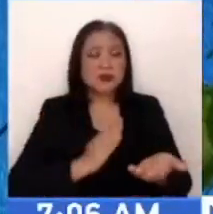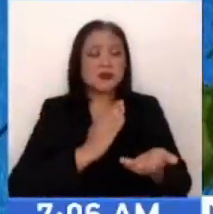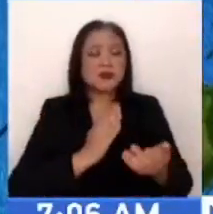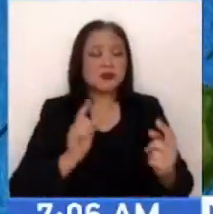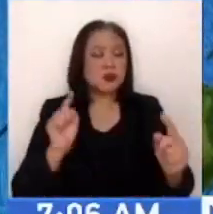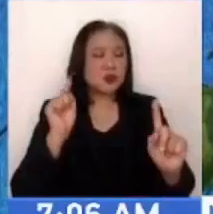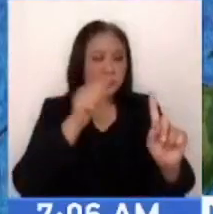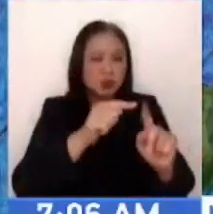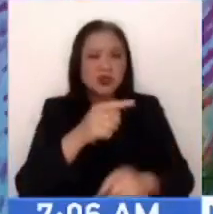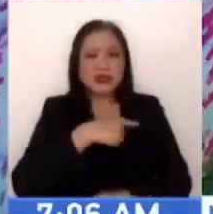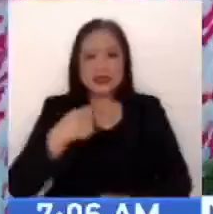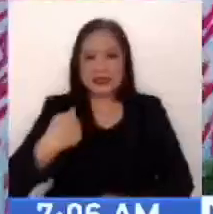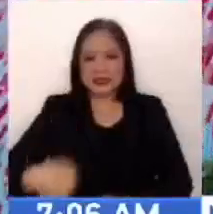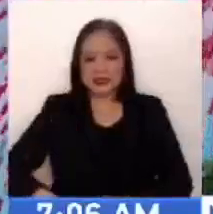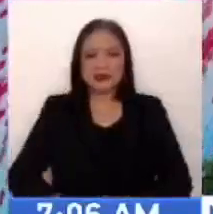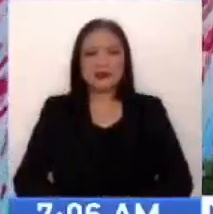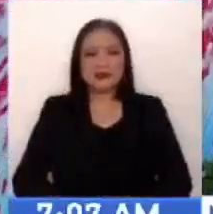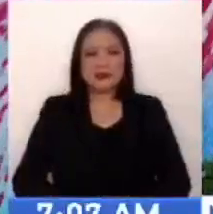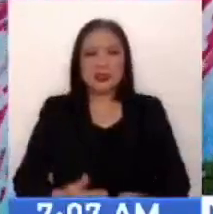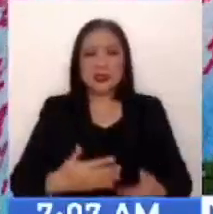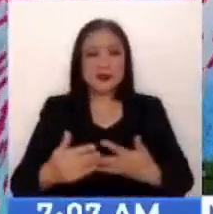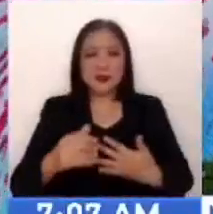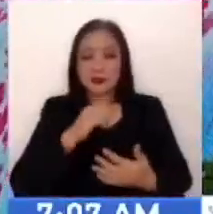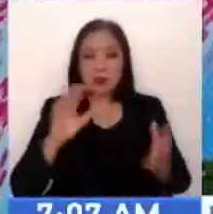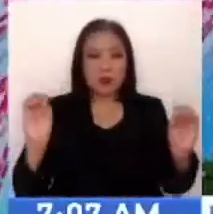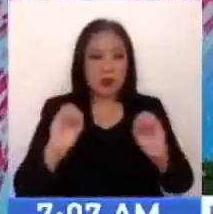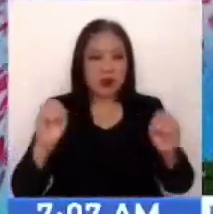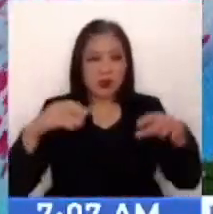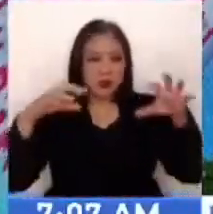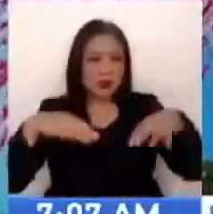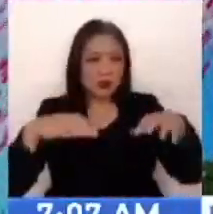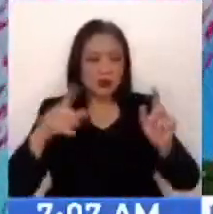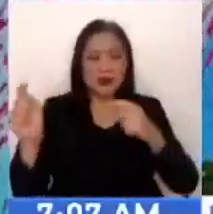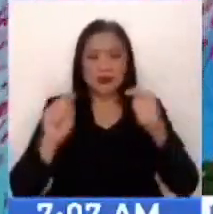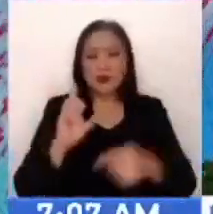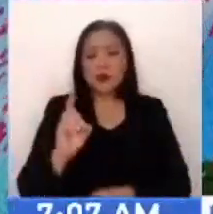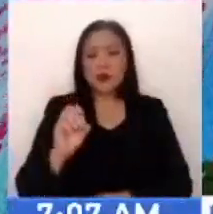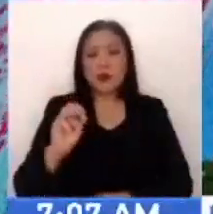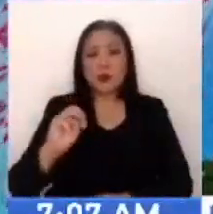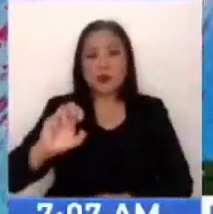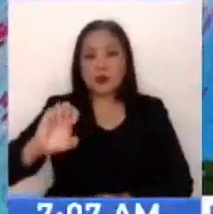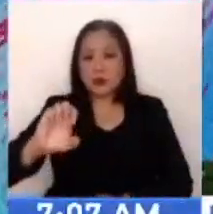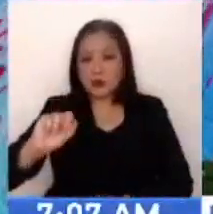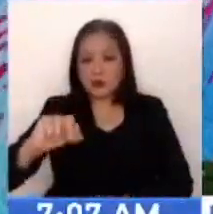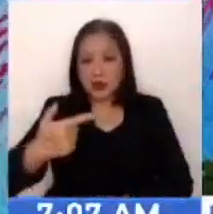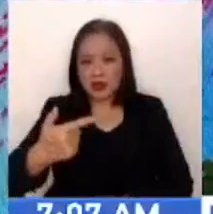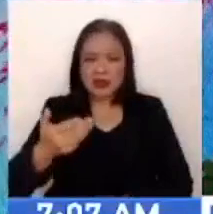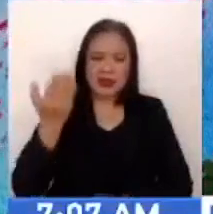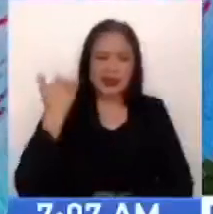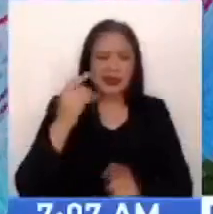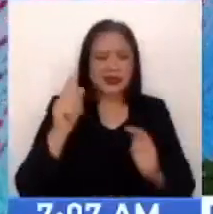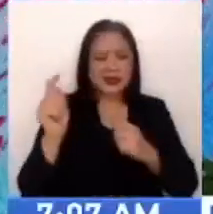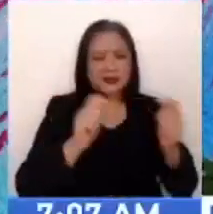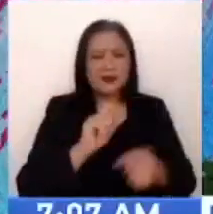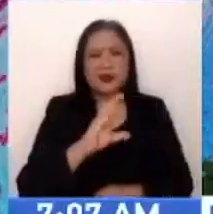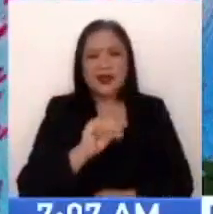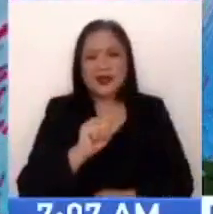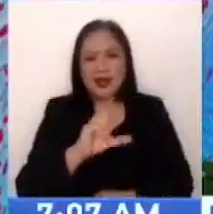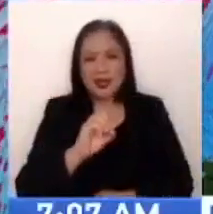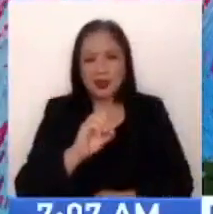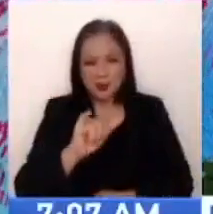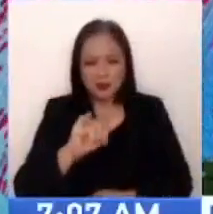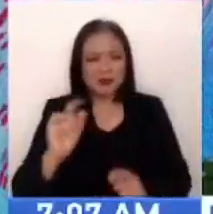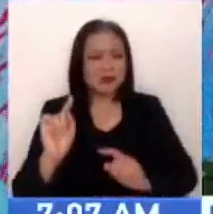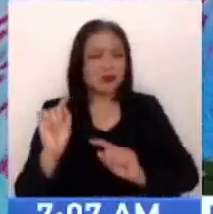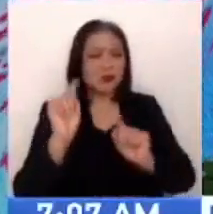kahit hindi po nagpapaulan sa atin yung bagyong Domeng na yan, at yung dating bagyong Kaloy, yan, no, papunta rin ng Southern China, na isa ng